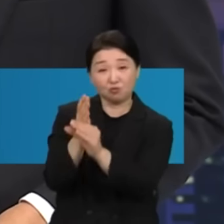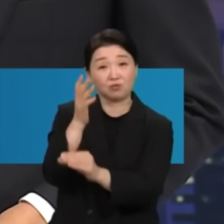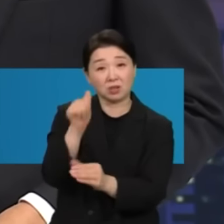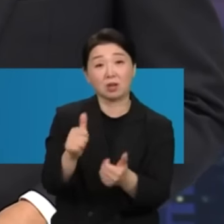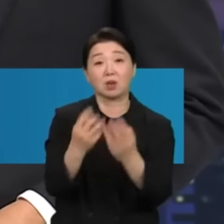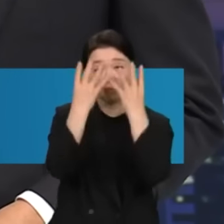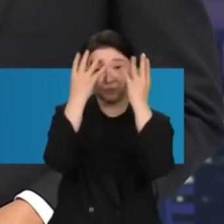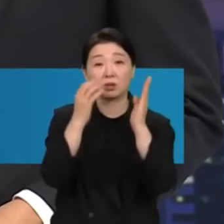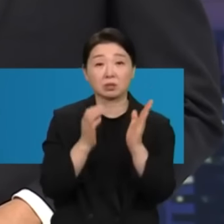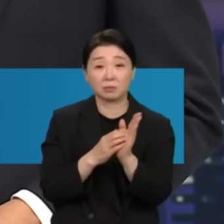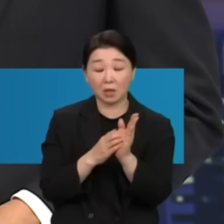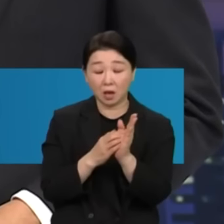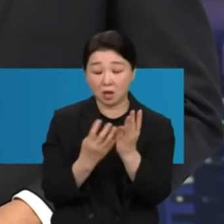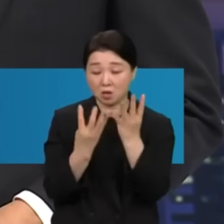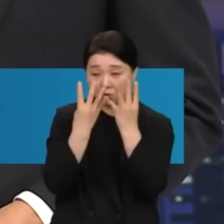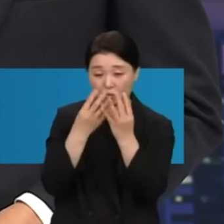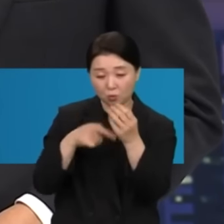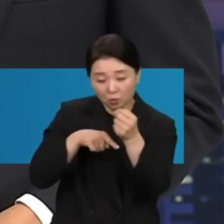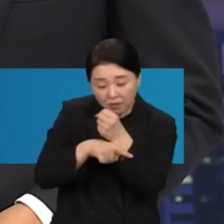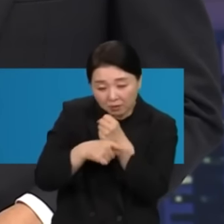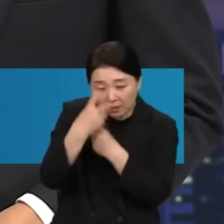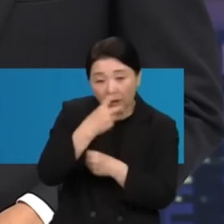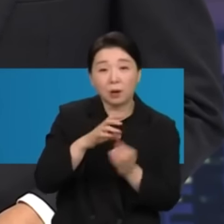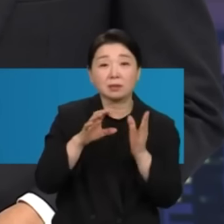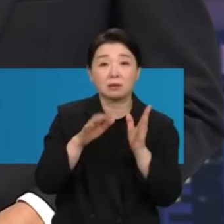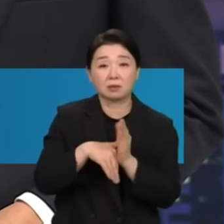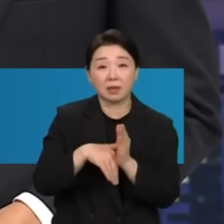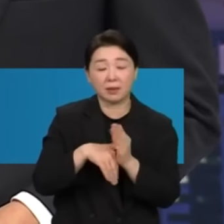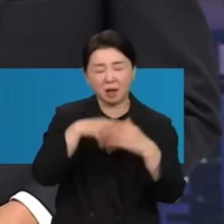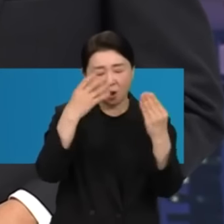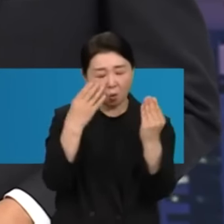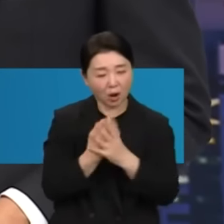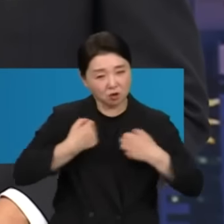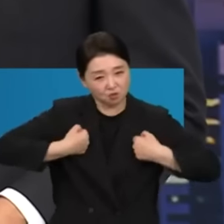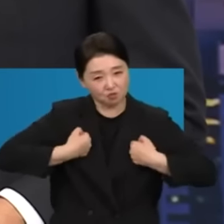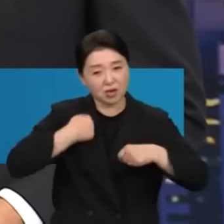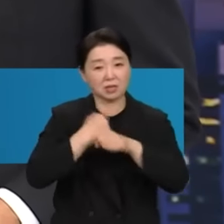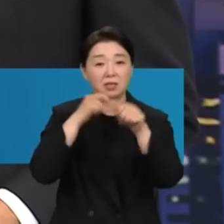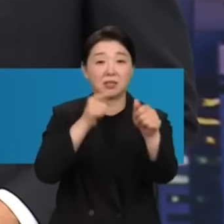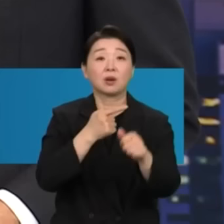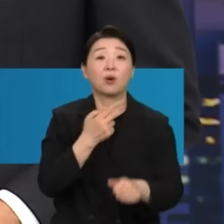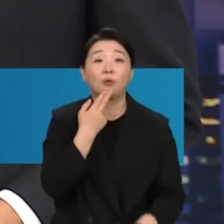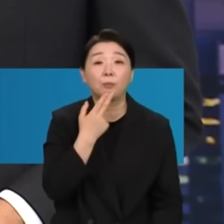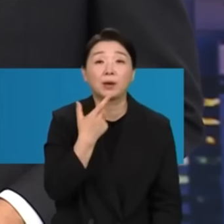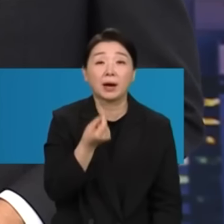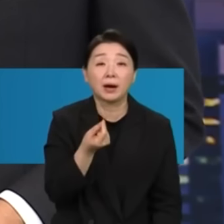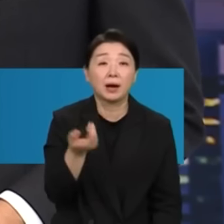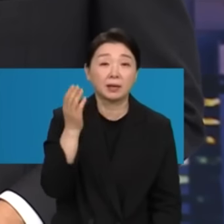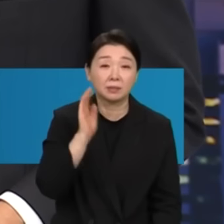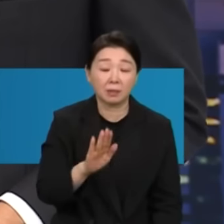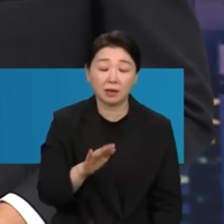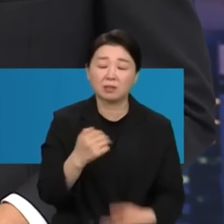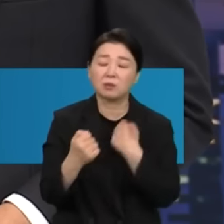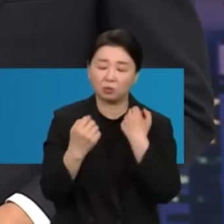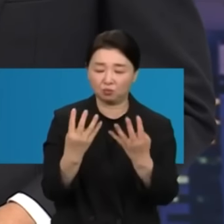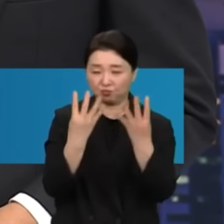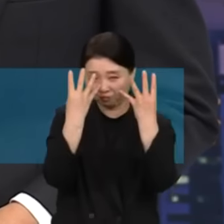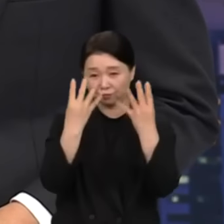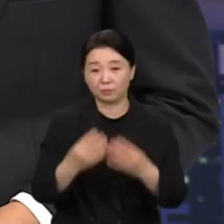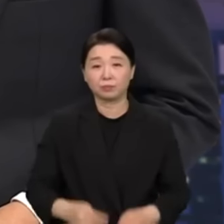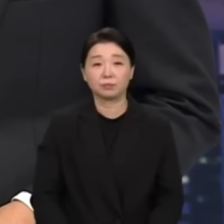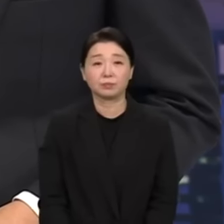중대장은 구속심사 과정에서 자신이 직접 완전 군장을 지시한 게 아니란 취지로 주장했지만 그럼에도 구속을 피하지